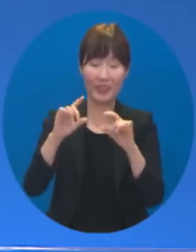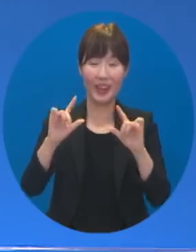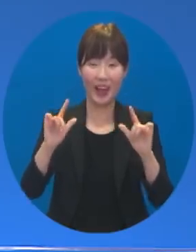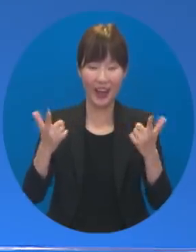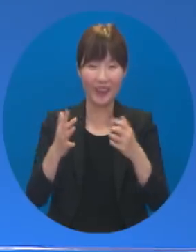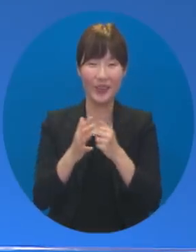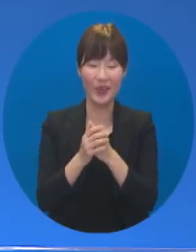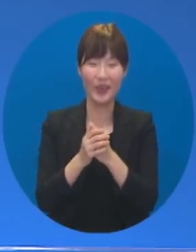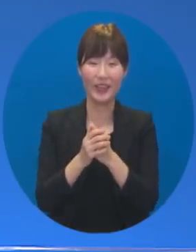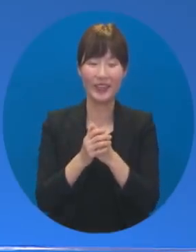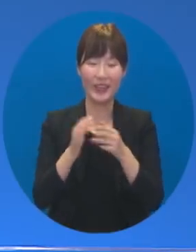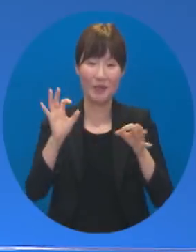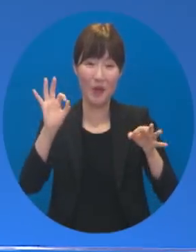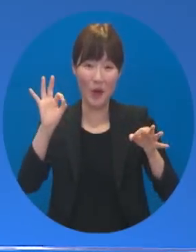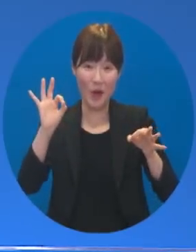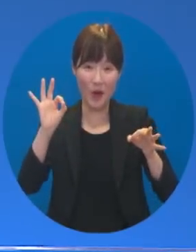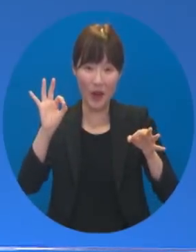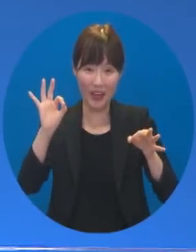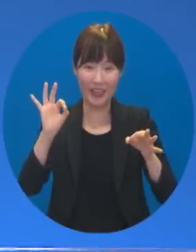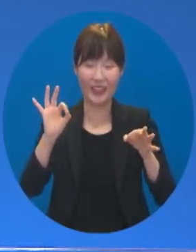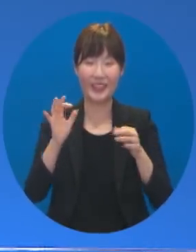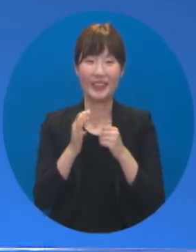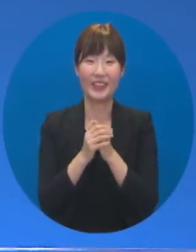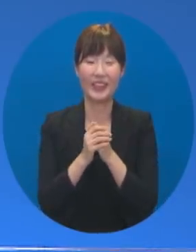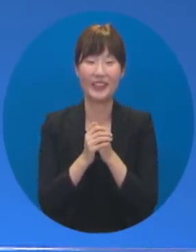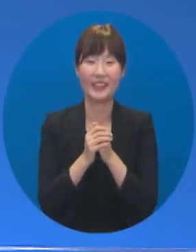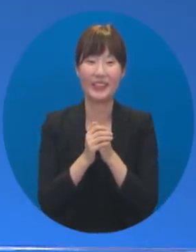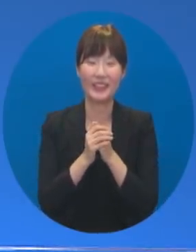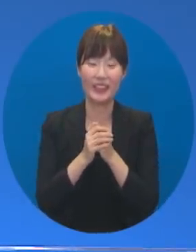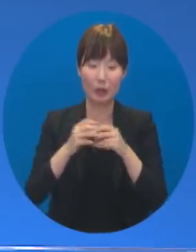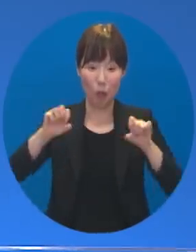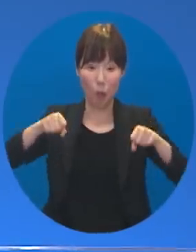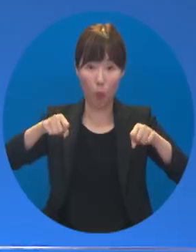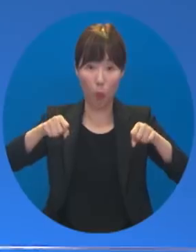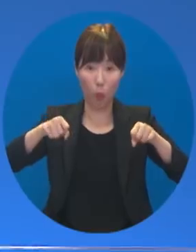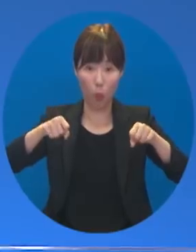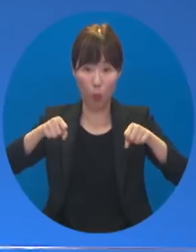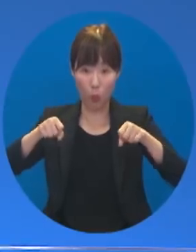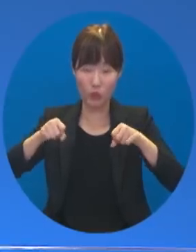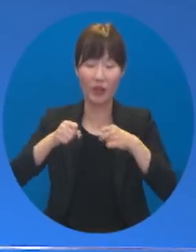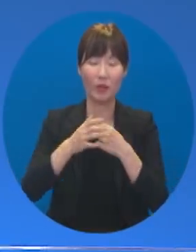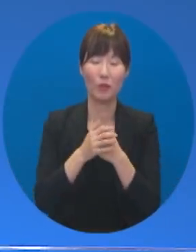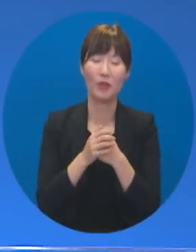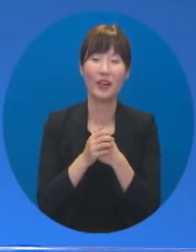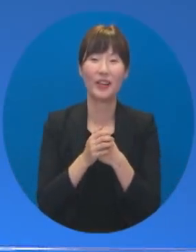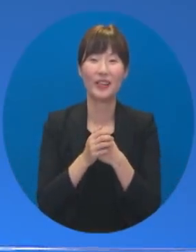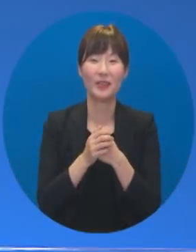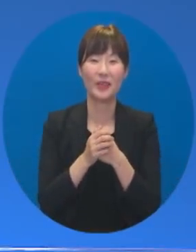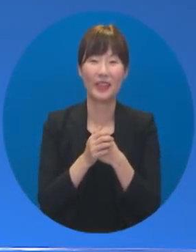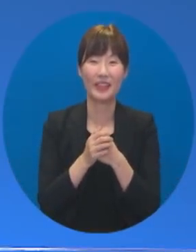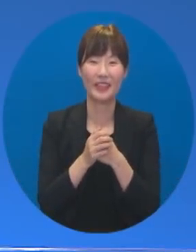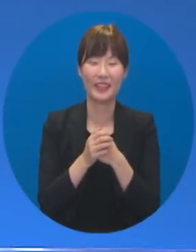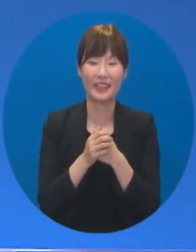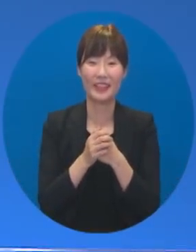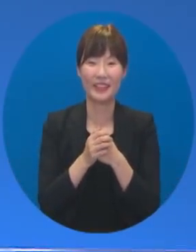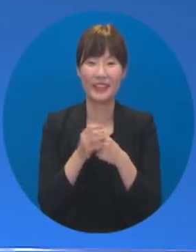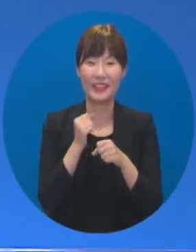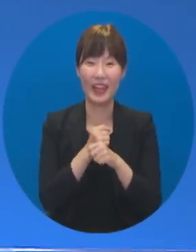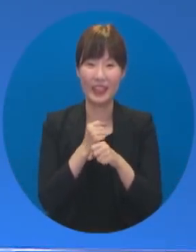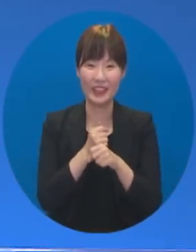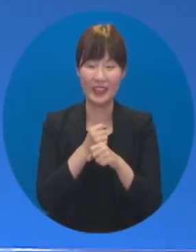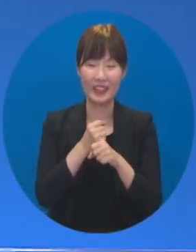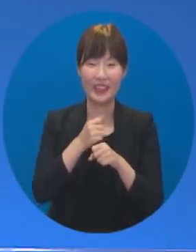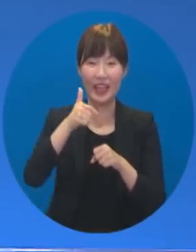그래서 상당히 길거든요. 뭐 퍽 이렇게 해가지고 하고 또 오토바이까지 타고 그럼 멍하니